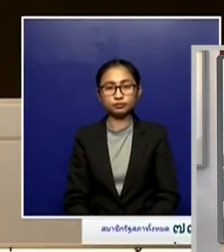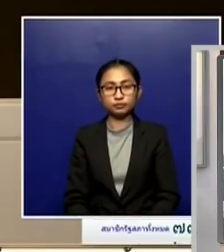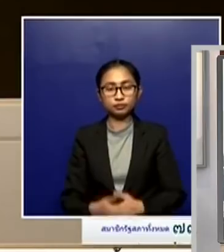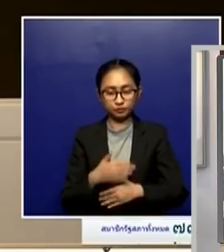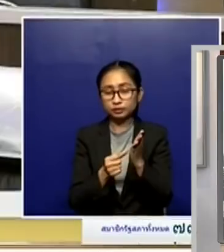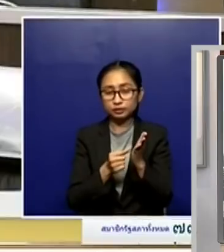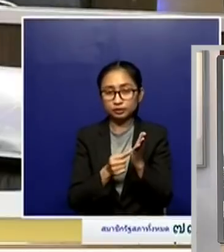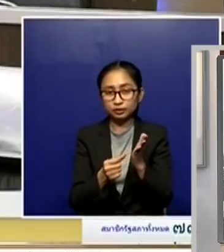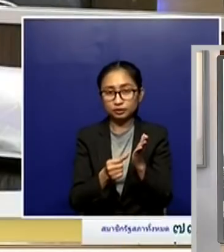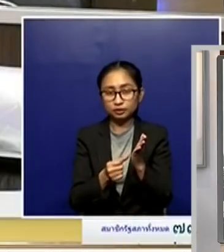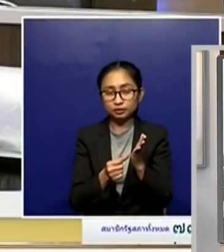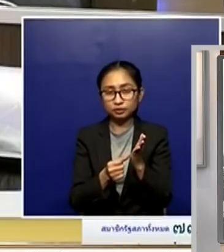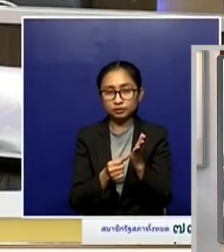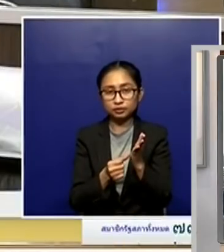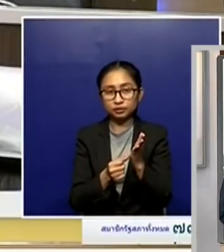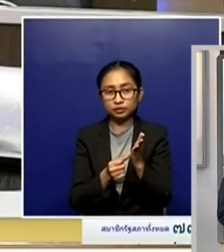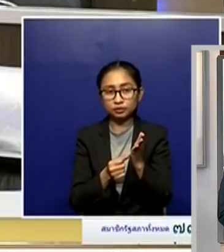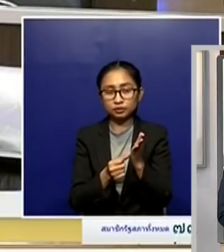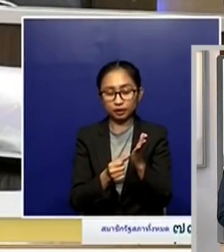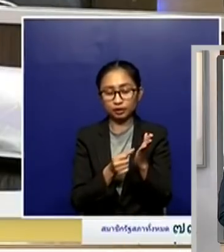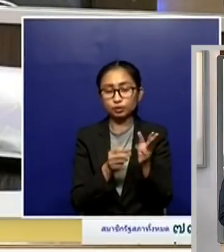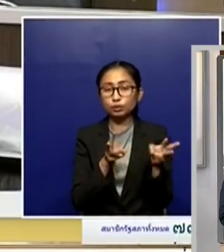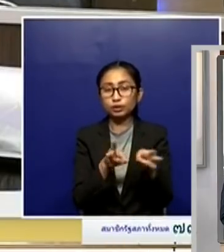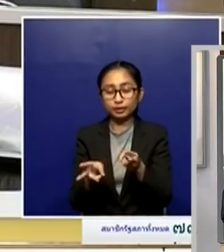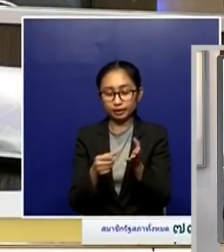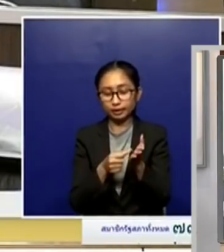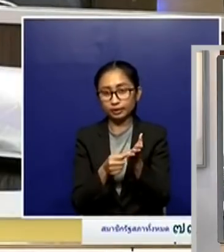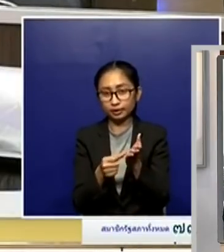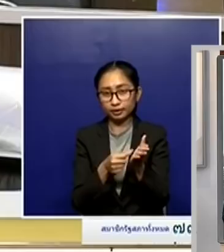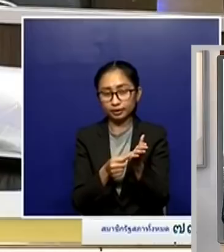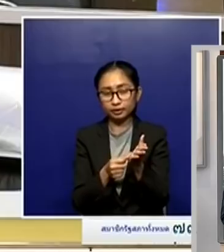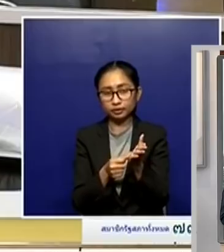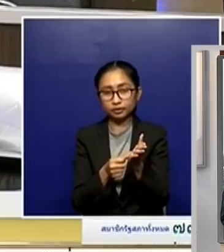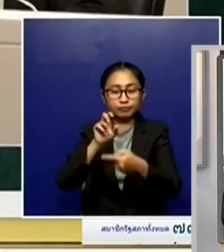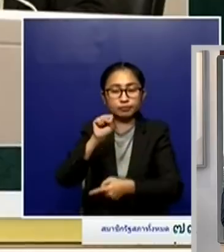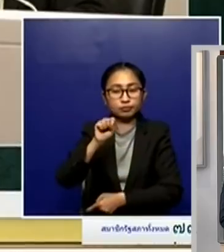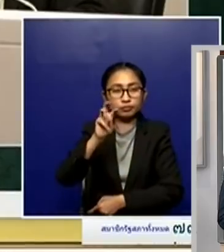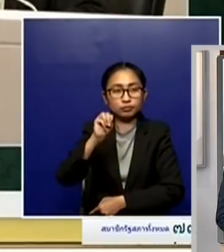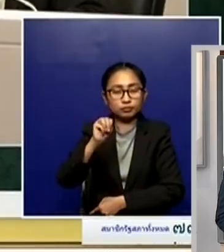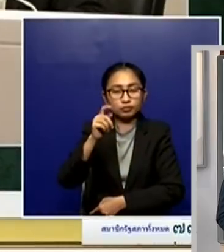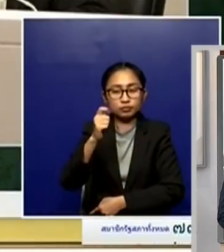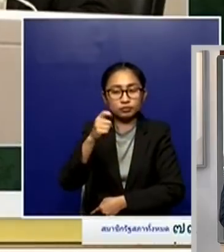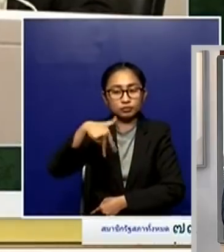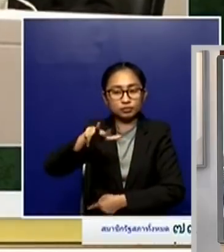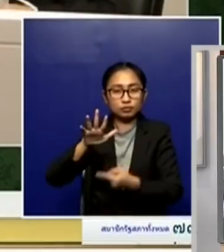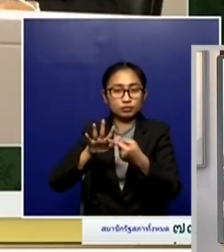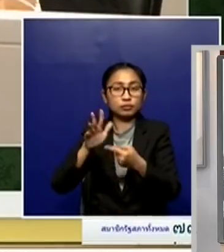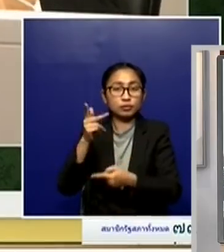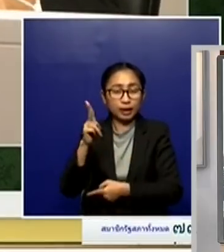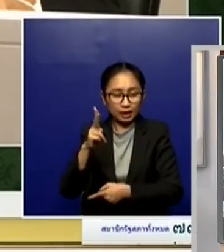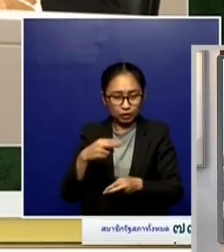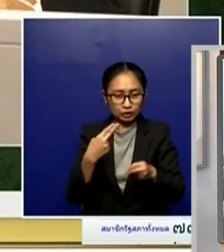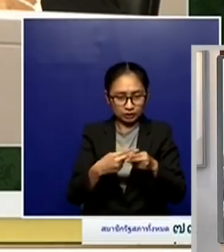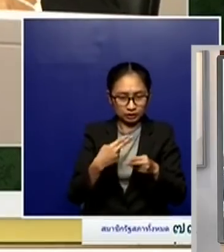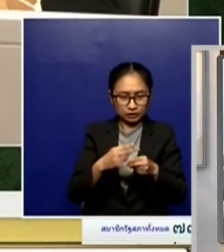เกิดขึ้นก็คือว่าวันที่ 17เนี่ยประชุมกันเรื่องการแก้รัฐธรรมนูญประชุมกันหนักกันเหนื่อยผมอยู่มาถึง